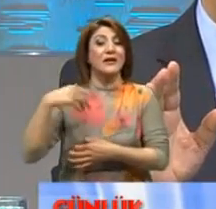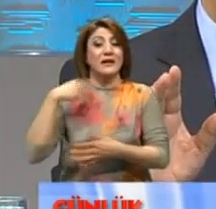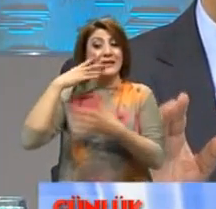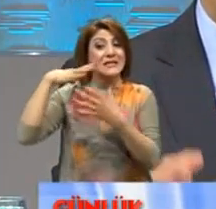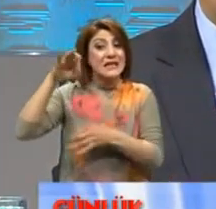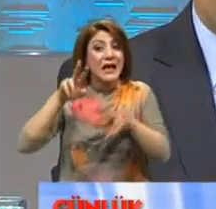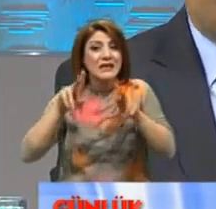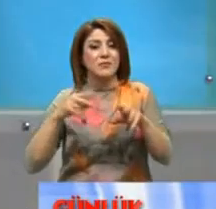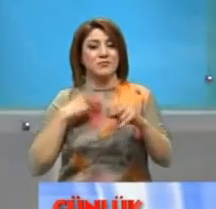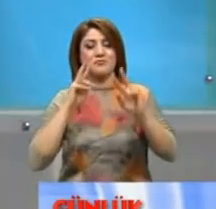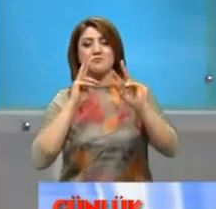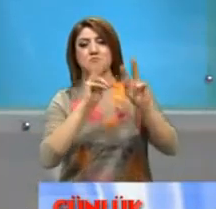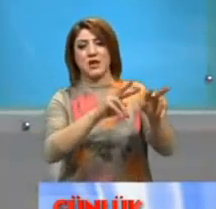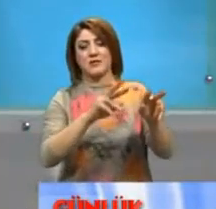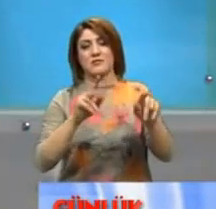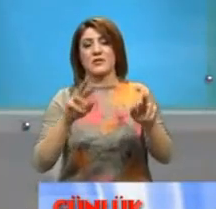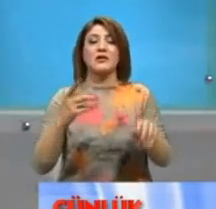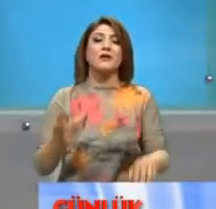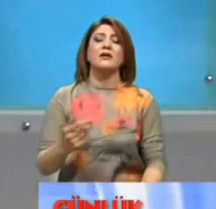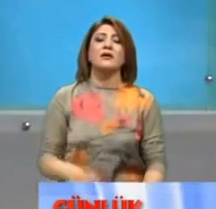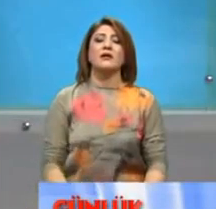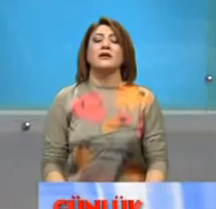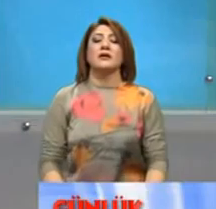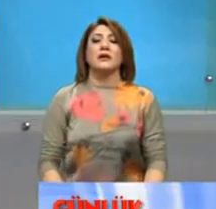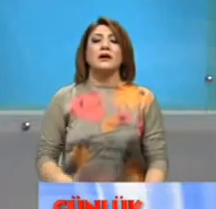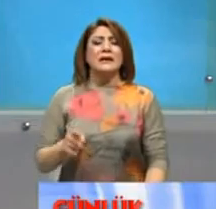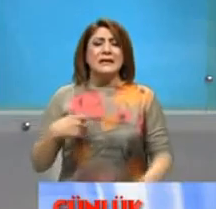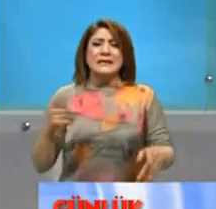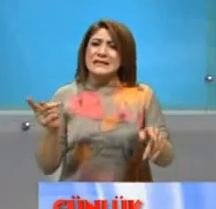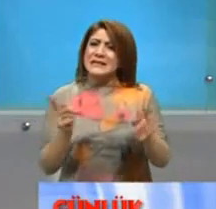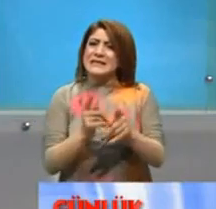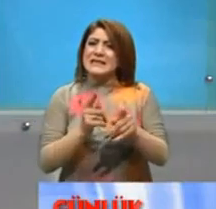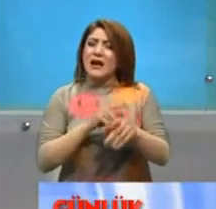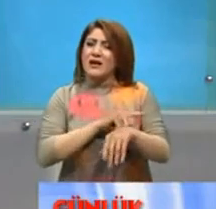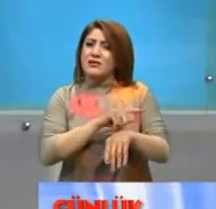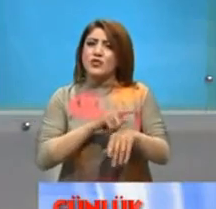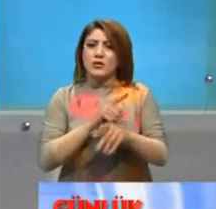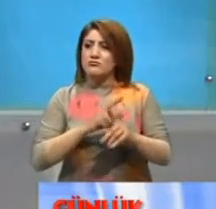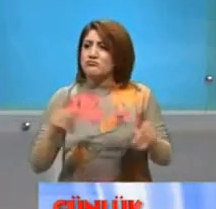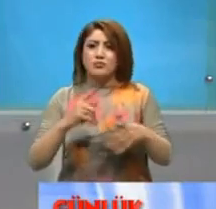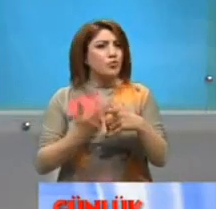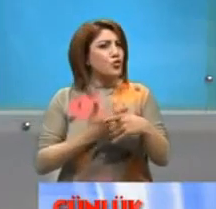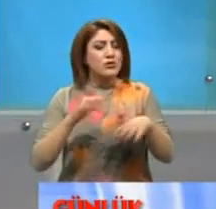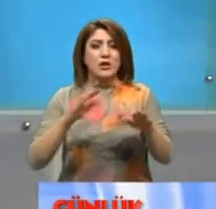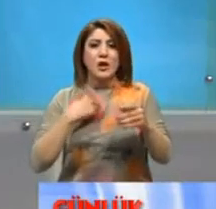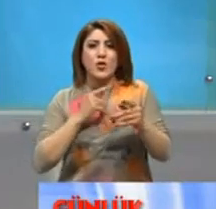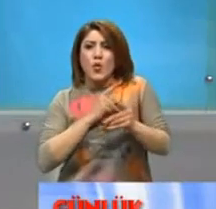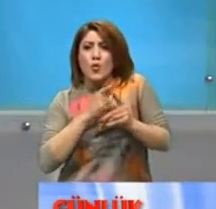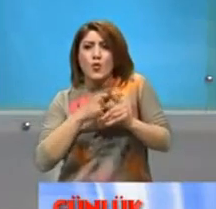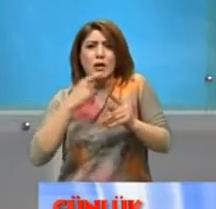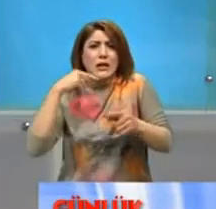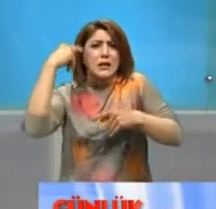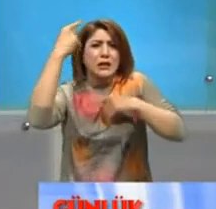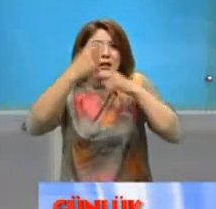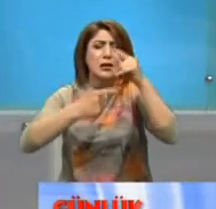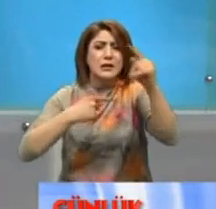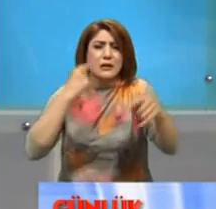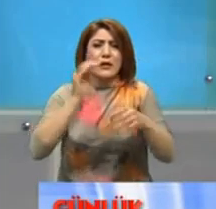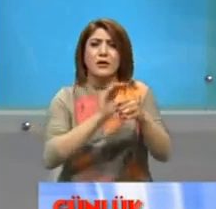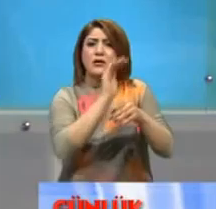diyor. Sayın Valim, bu yalnız böyle bir kısa sürecek bir proje değil. Bu ömür boyu, hatta nesiller boyu